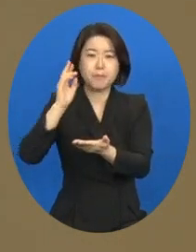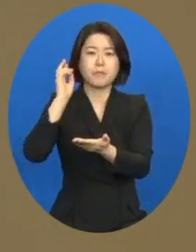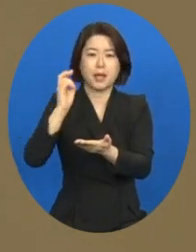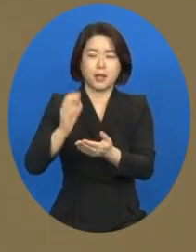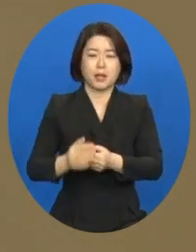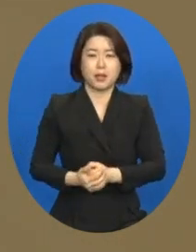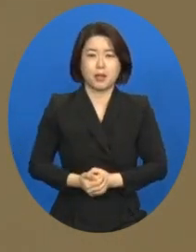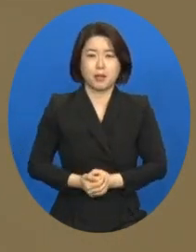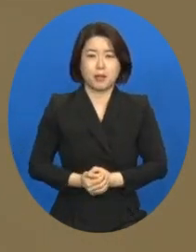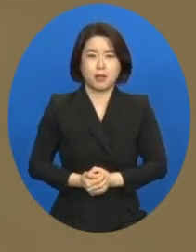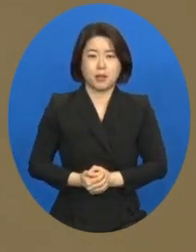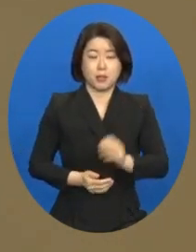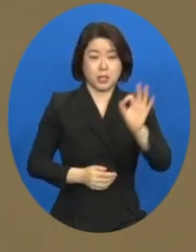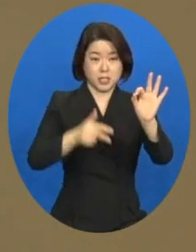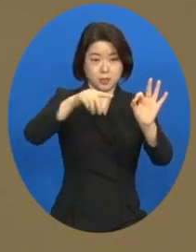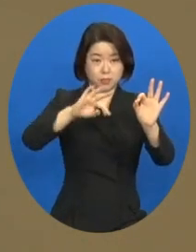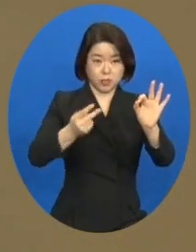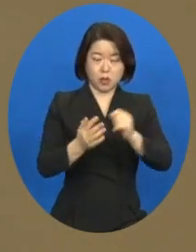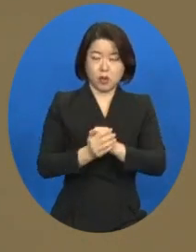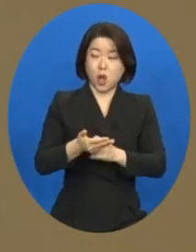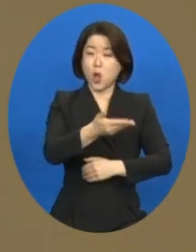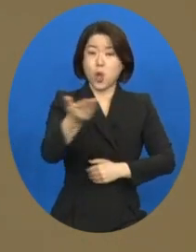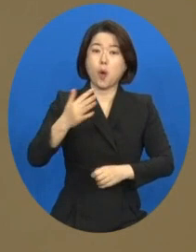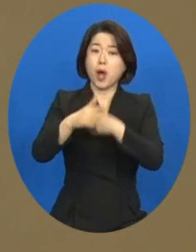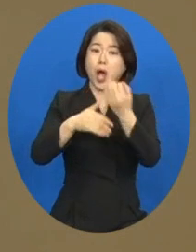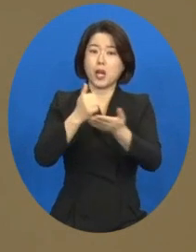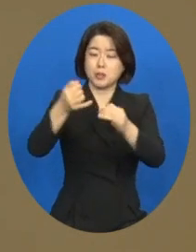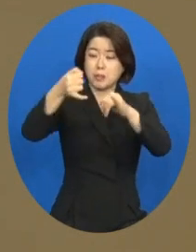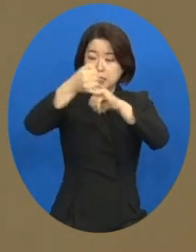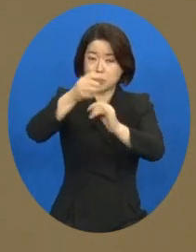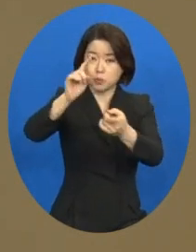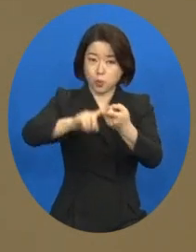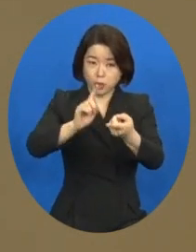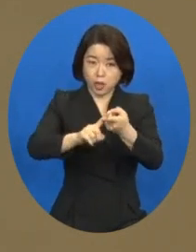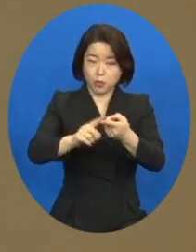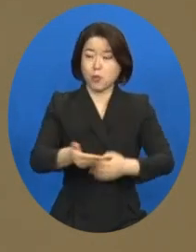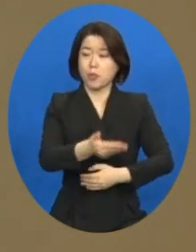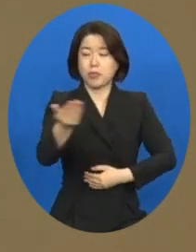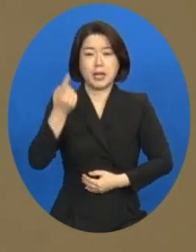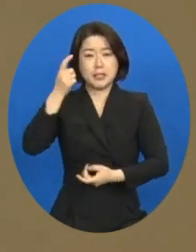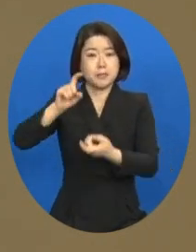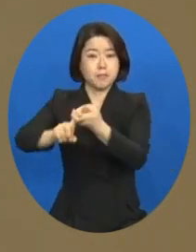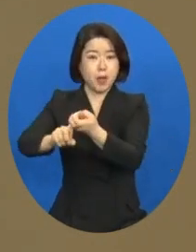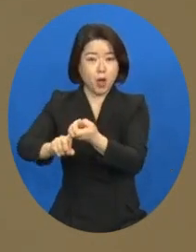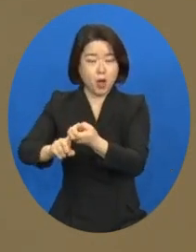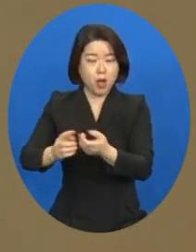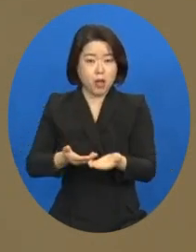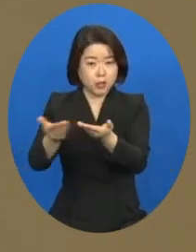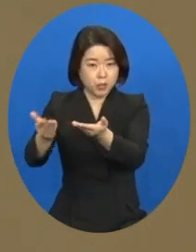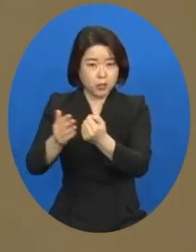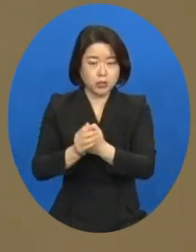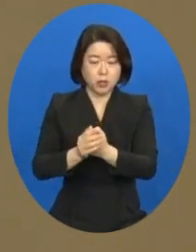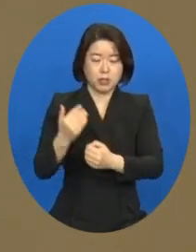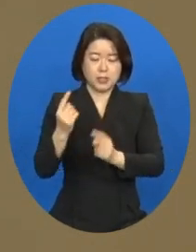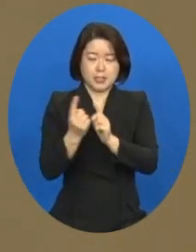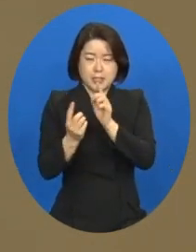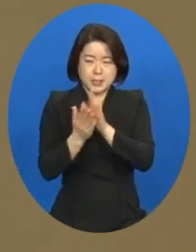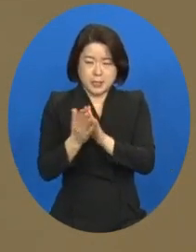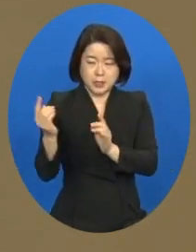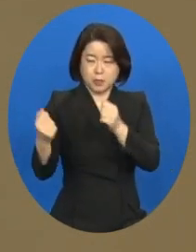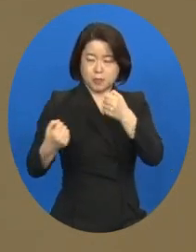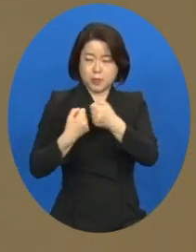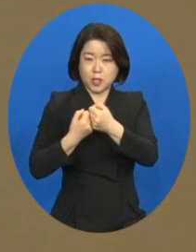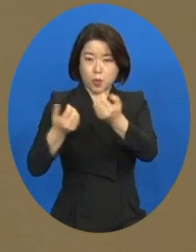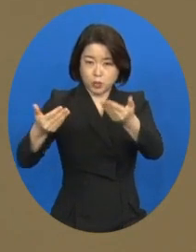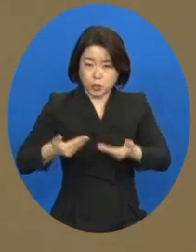것입니다. 10절에 보면 주 당신들의 하나님이 약속하신 대로 당신들의 편을 들어서 몸소